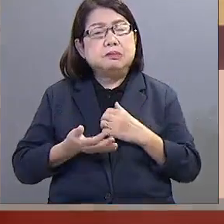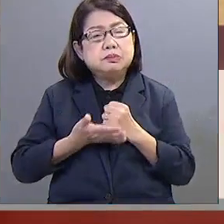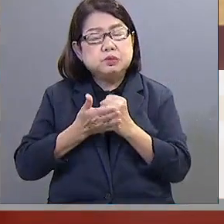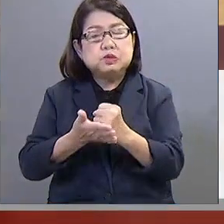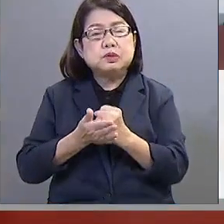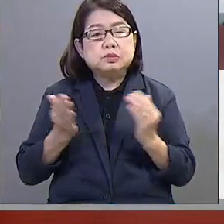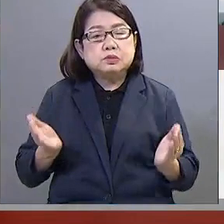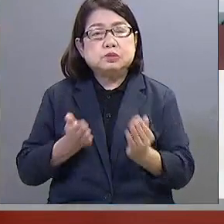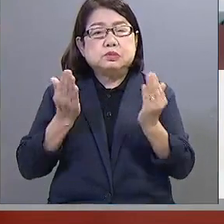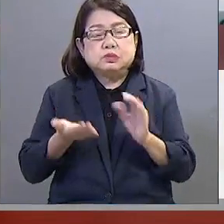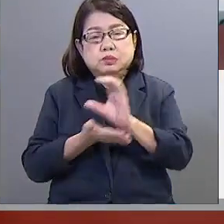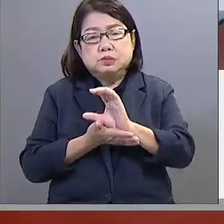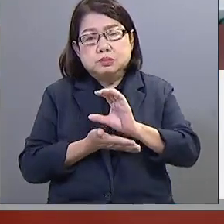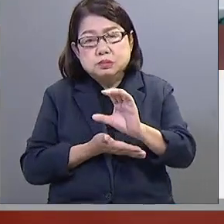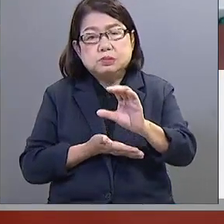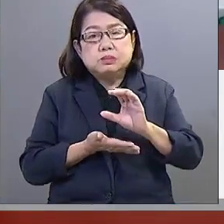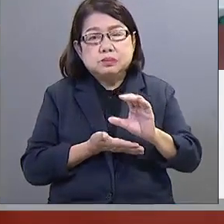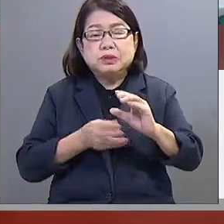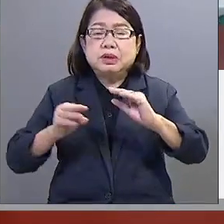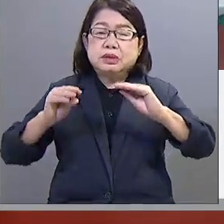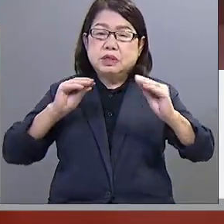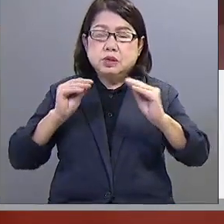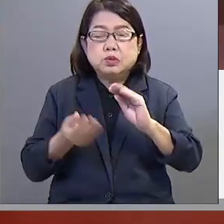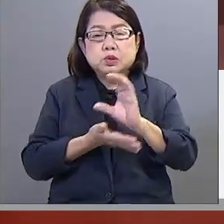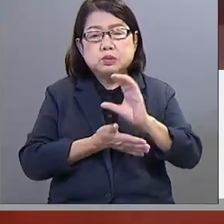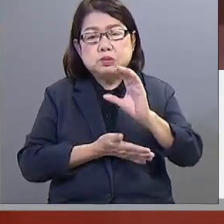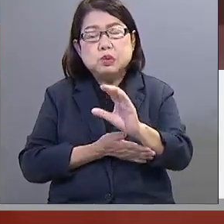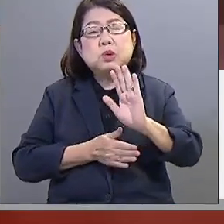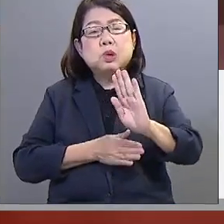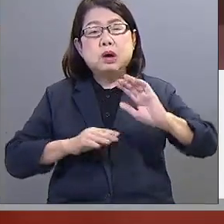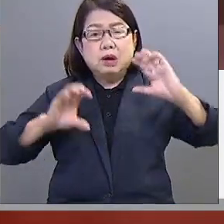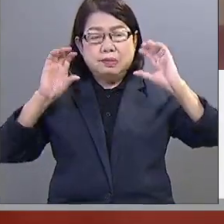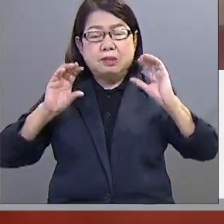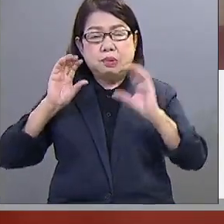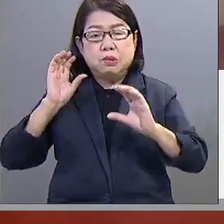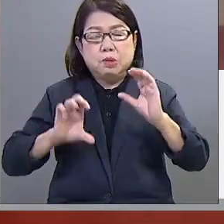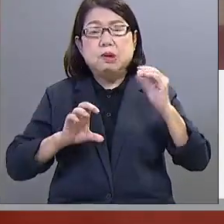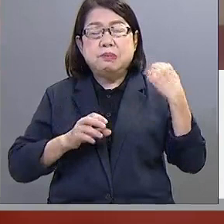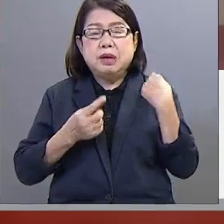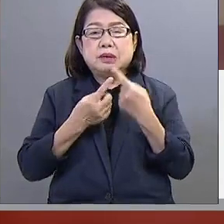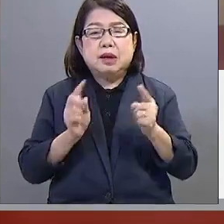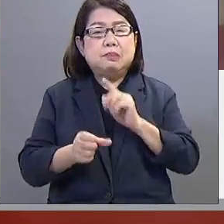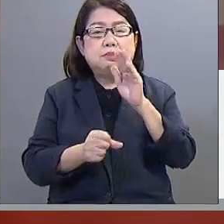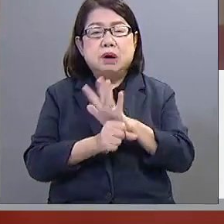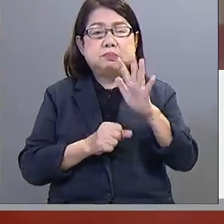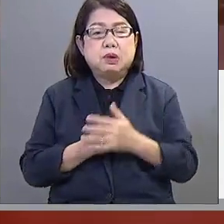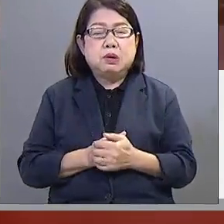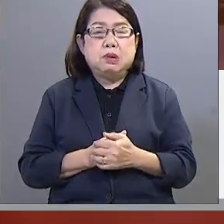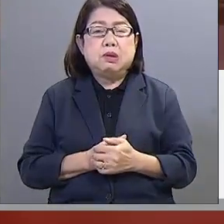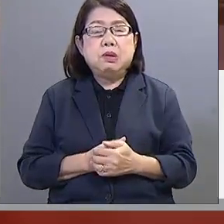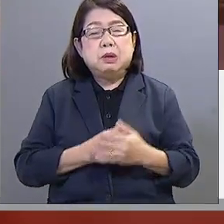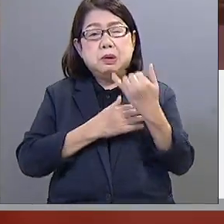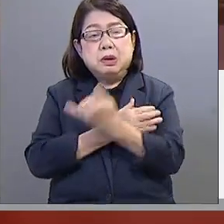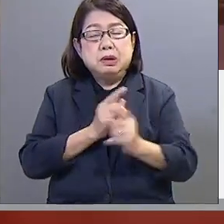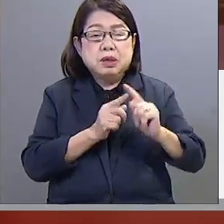ผ่านนโยบายการเงินที่มีความผ่อนคลายมีการลงทุนภาครัฐมากขึ้นแต่ดูแล้วยังไม่เพียงพอกับการฟื้นความเชื่อมั่นแล้วก็พยุง